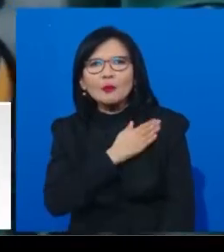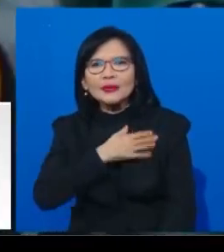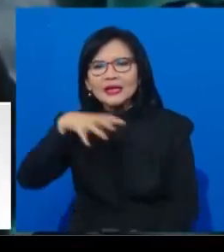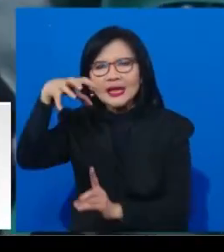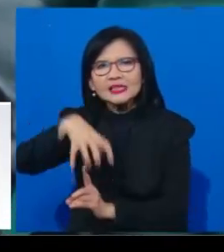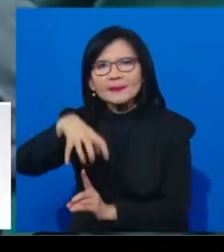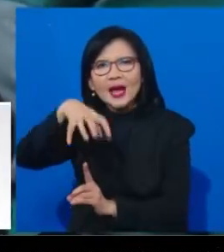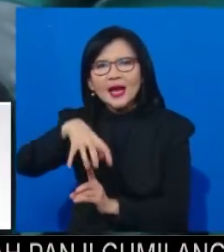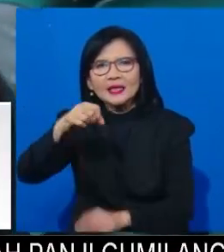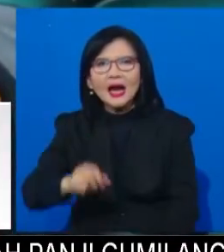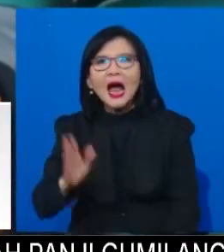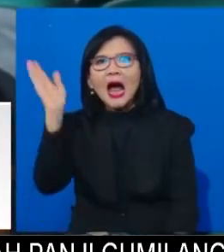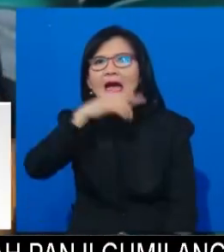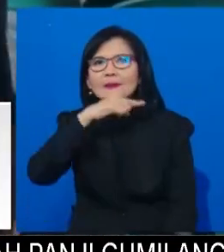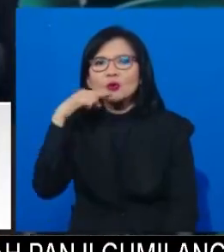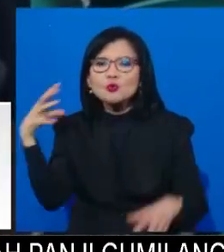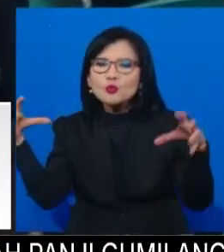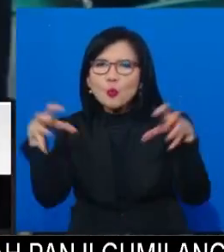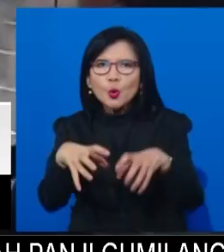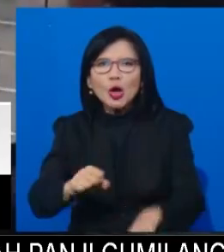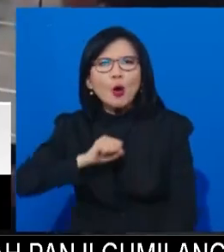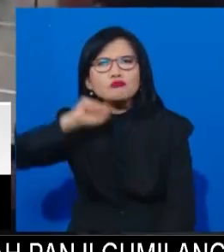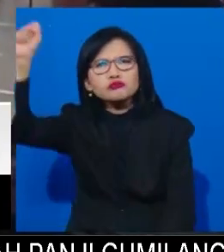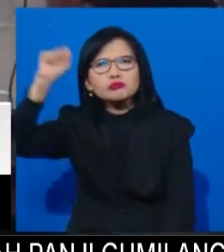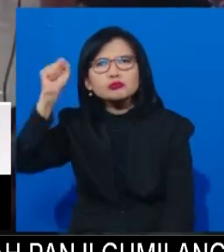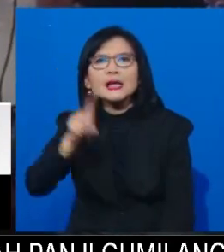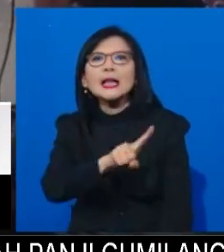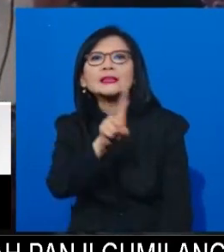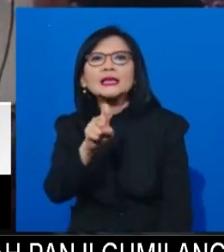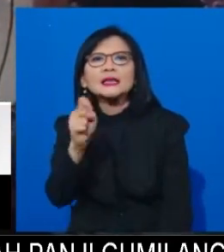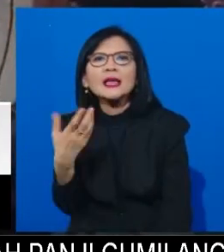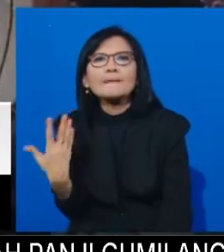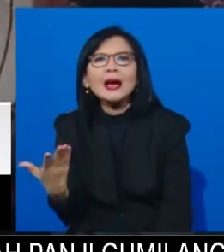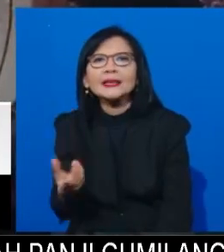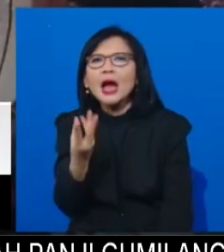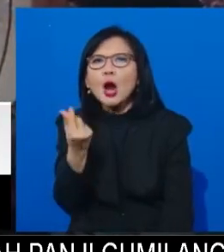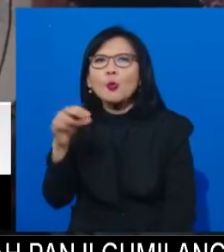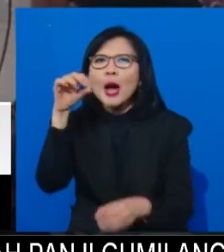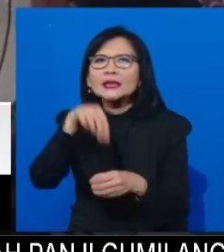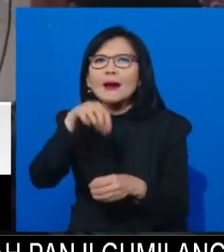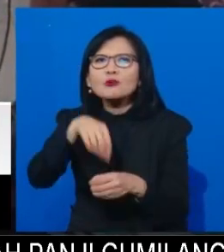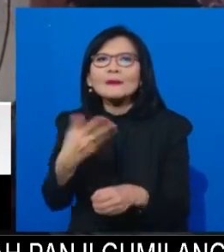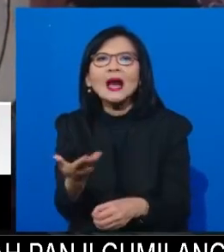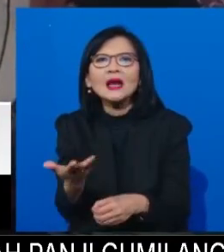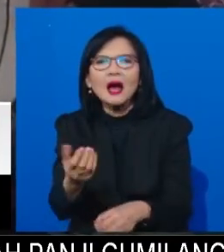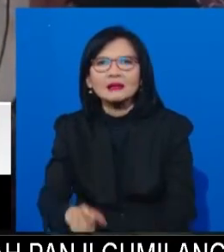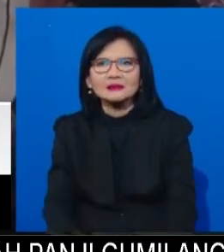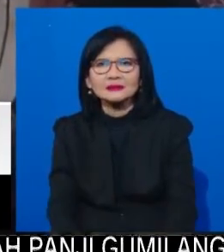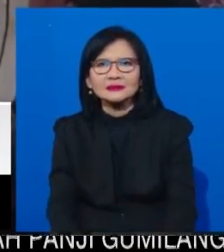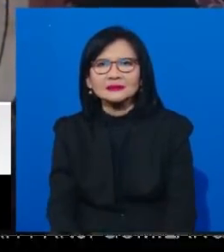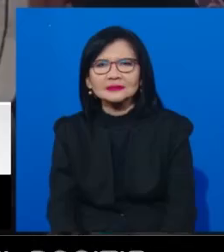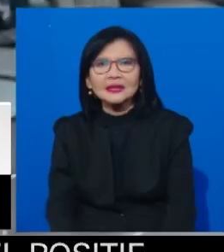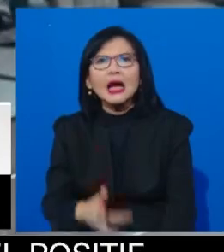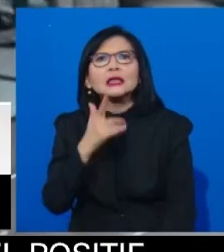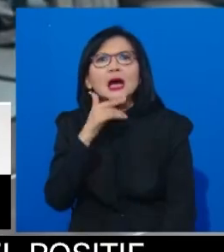Tasikmalaya, Jawa Barat pada Minggu. Mereka menggelar unjuk rasa mempertanyakan uang tabungan anaknya yang tidak bisa dicairkan. Rupanya, kejadian